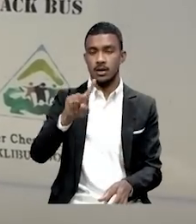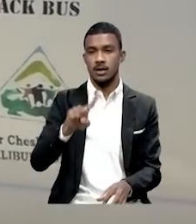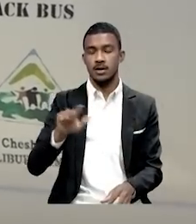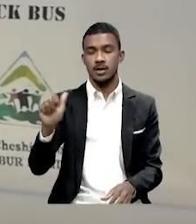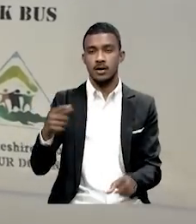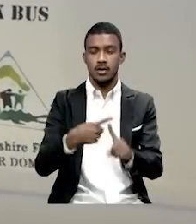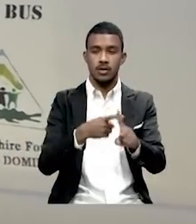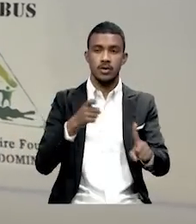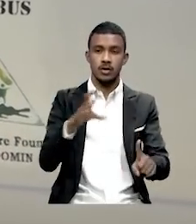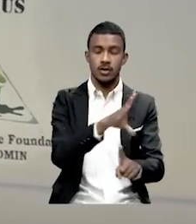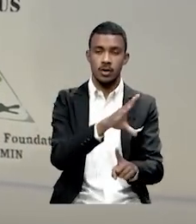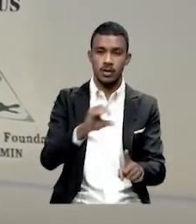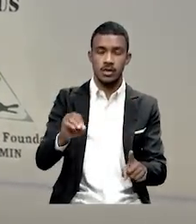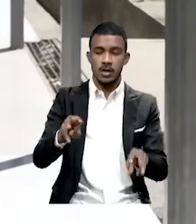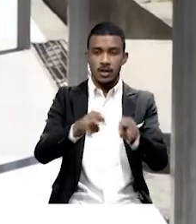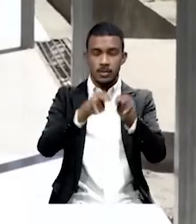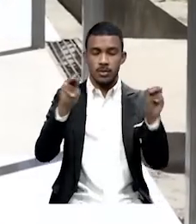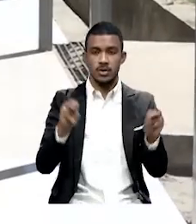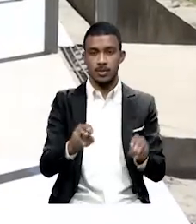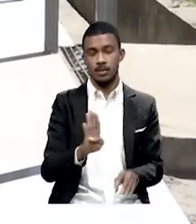Regional Eduardo Ximenes Bocau.